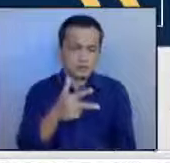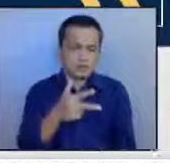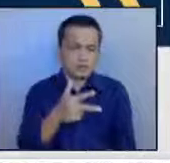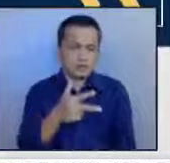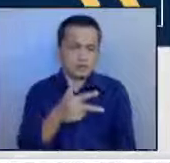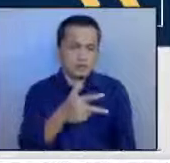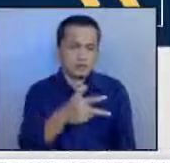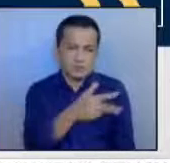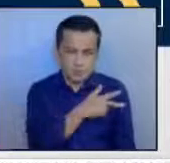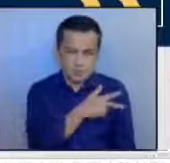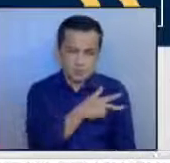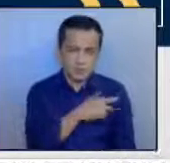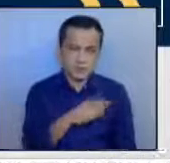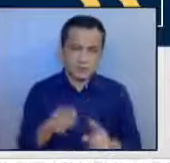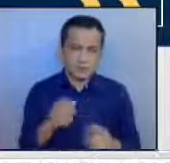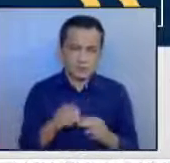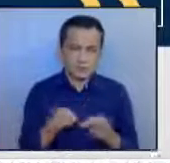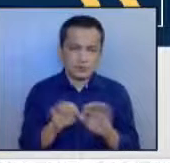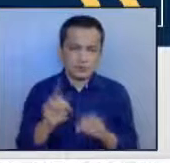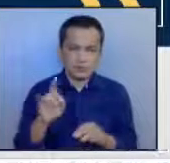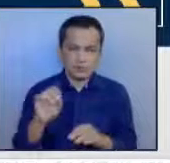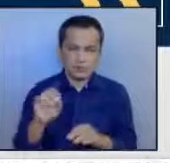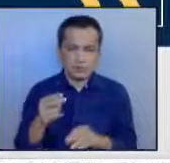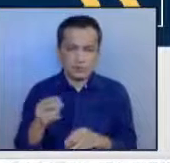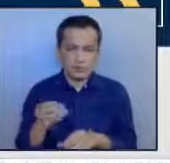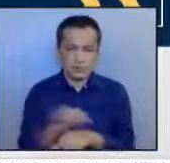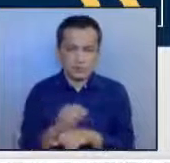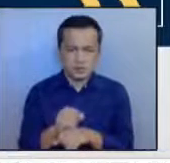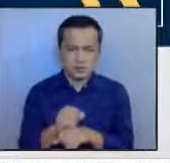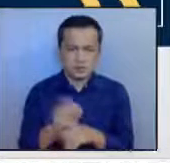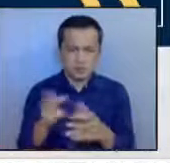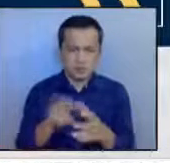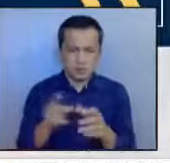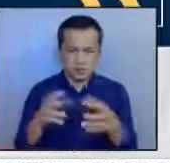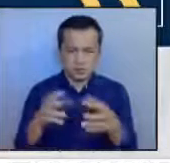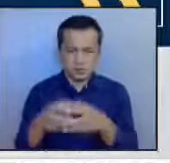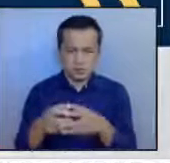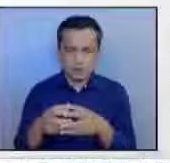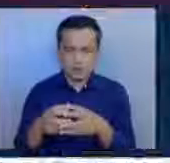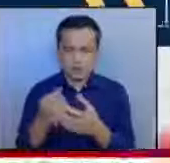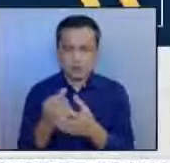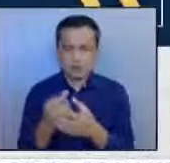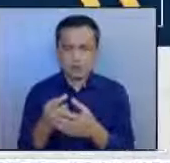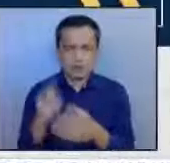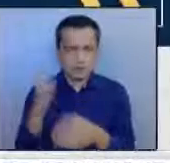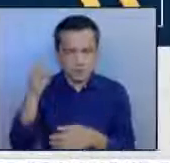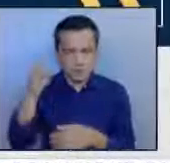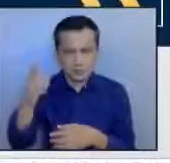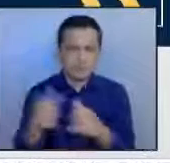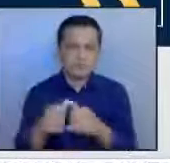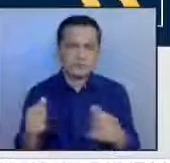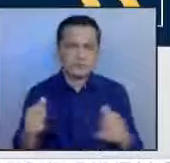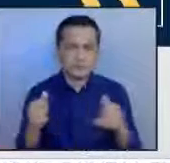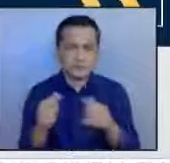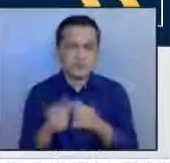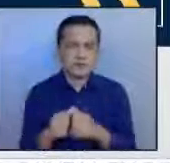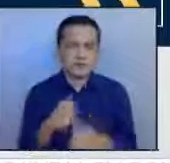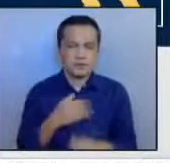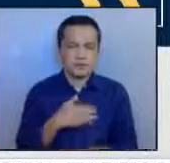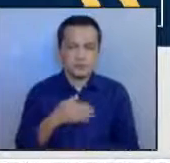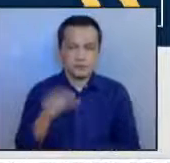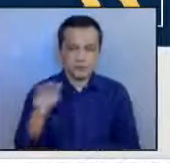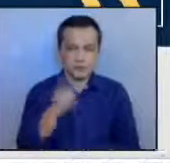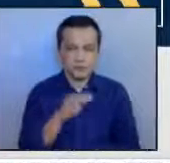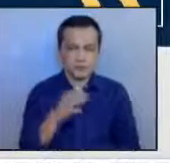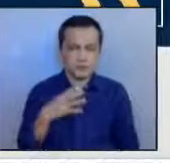agresibo ang Department of Health para sa mga nasa priority groups at mga nasa isolated areas. Nais rin itong magpatawag ng Committee of the